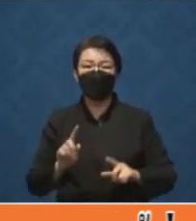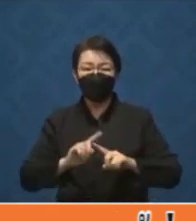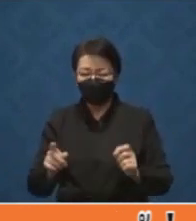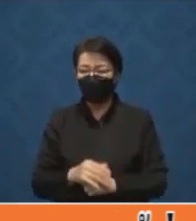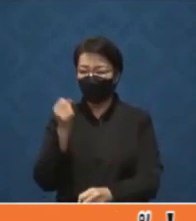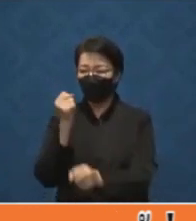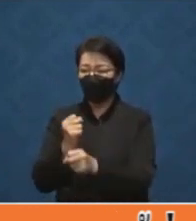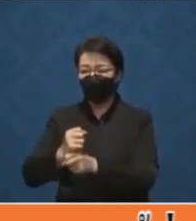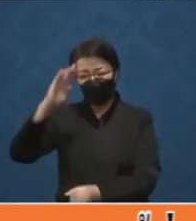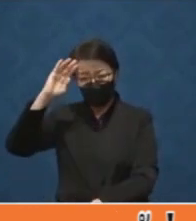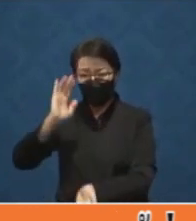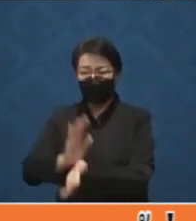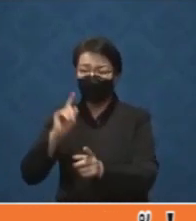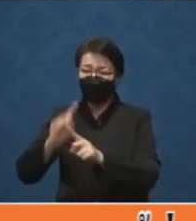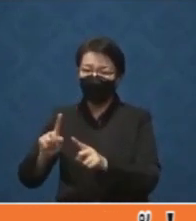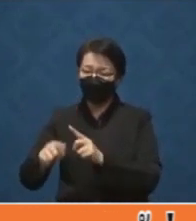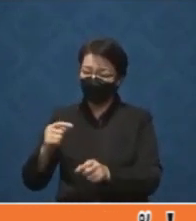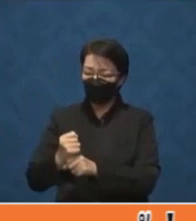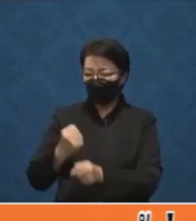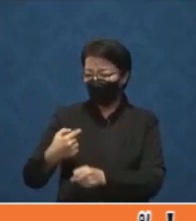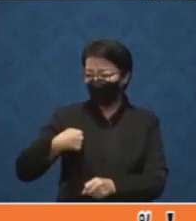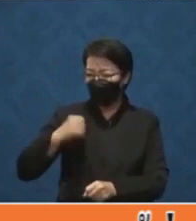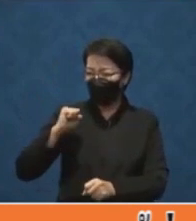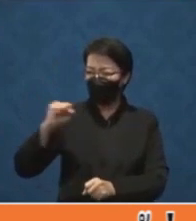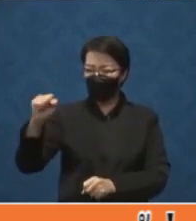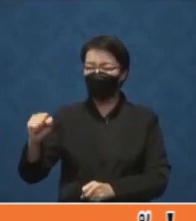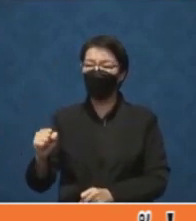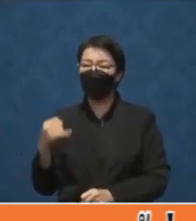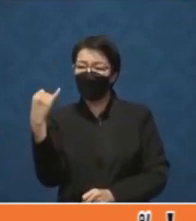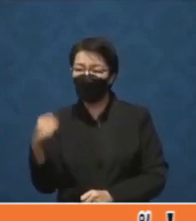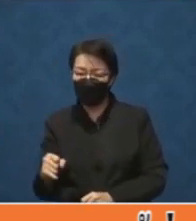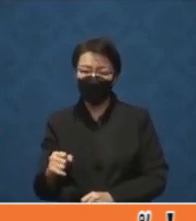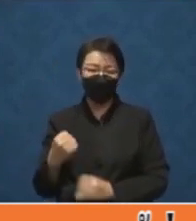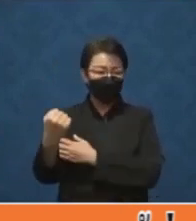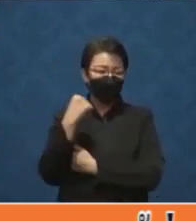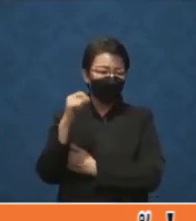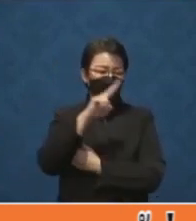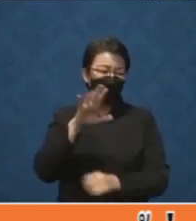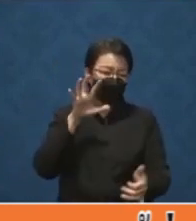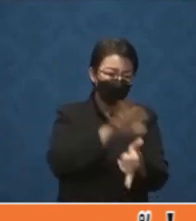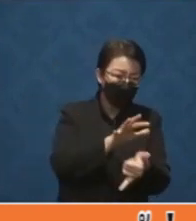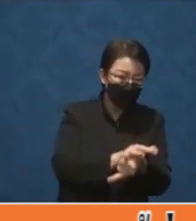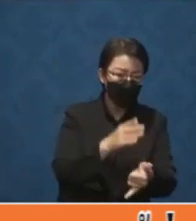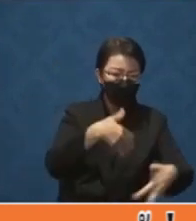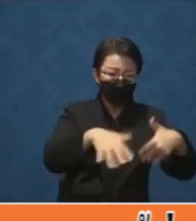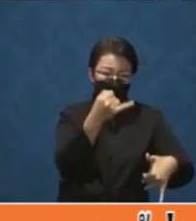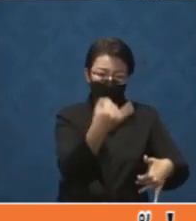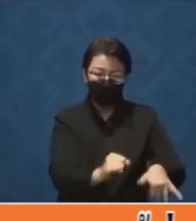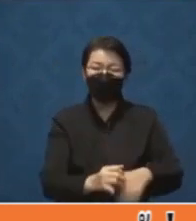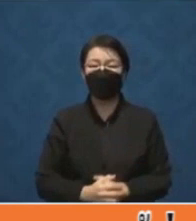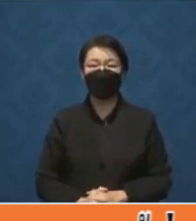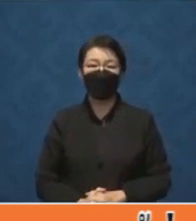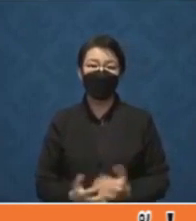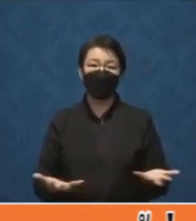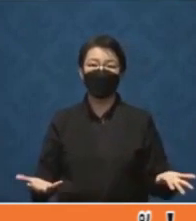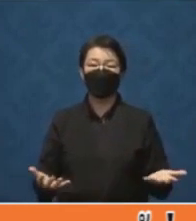ชอบของเจ้าหน้าที่ที่เกิดความมั่นใจผิดๆแล้วใช้อำนาจผิดๆไปลงไม้ลงมือกับประชาชนพวกเ